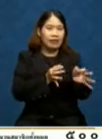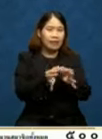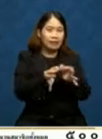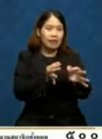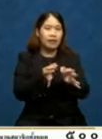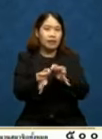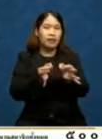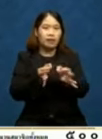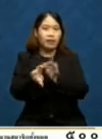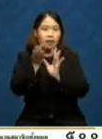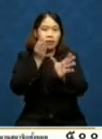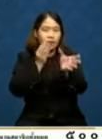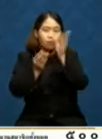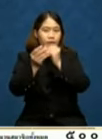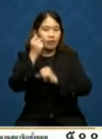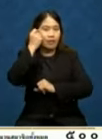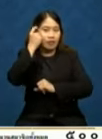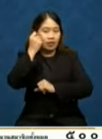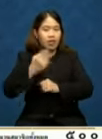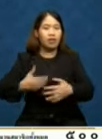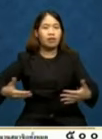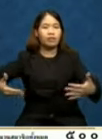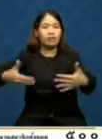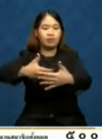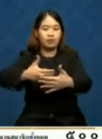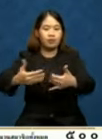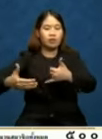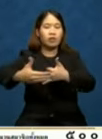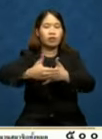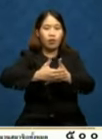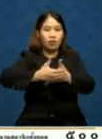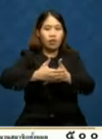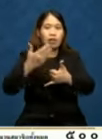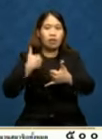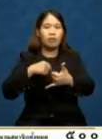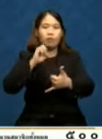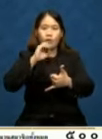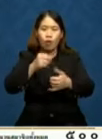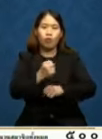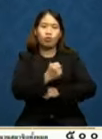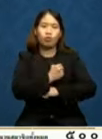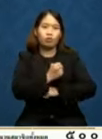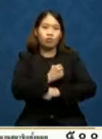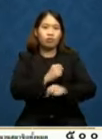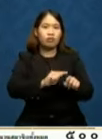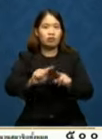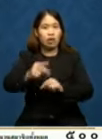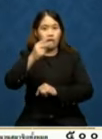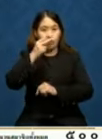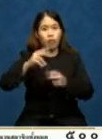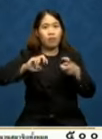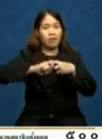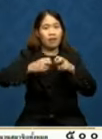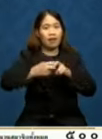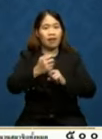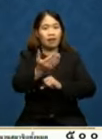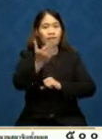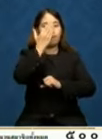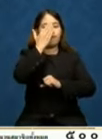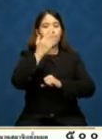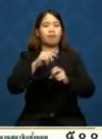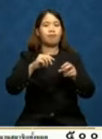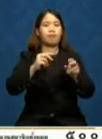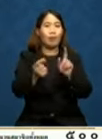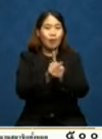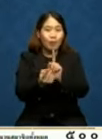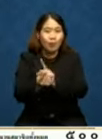หรือแม้กระทั่งการกอดอดทนอดกลั้นในการสั่งสอนบุตรขอให้มองว่าปัญหาที่เกิดขึ้นเป็นโอกาสที่